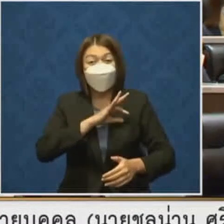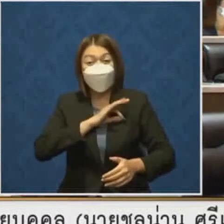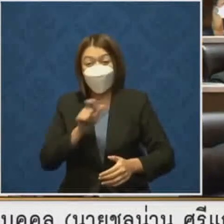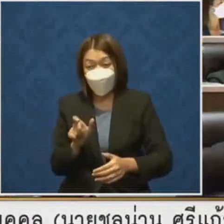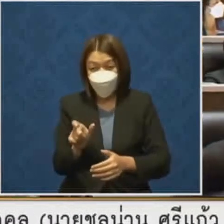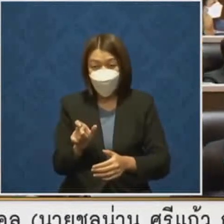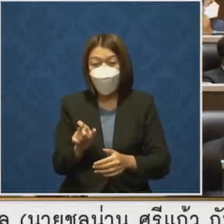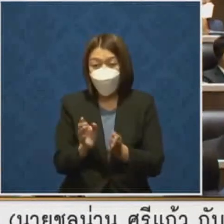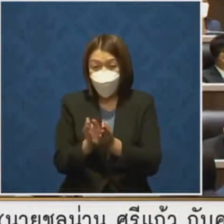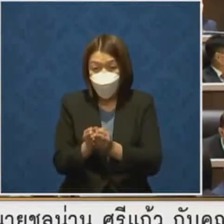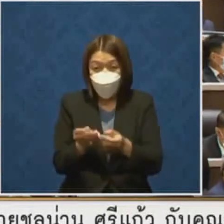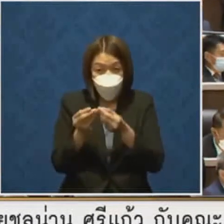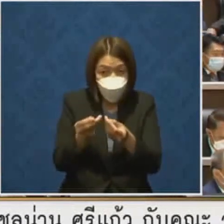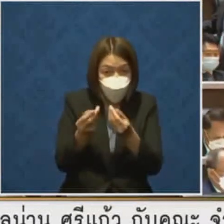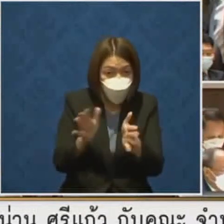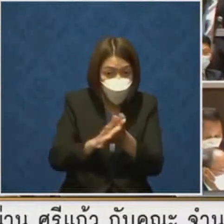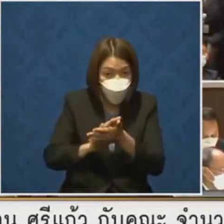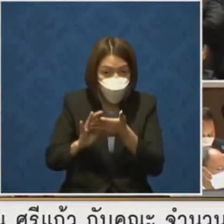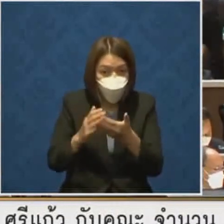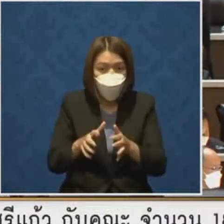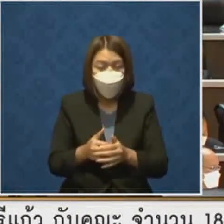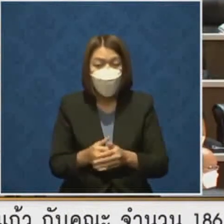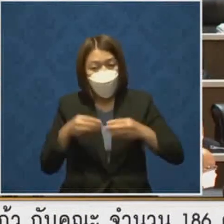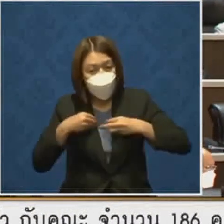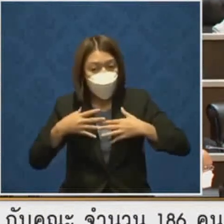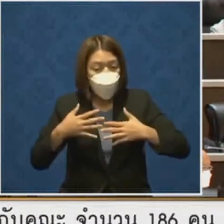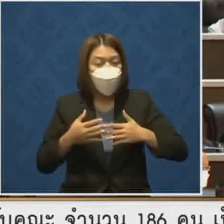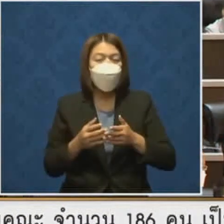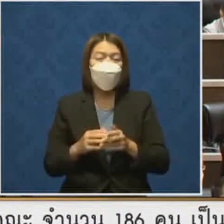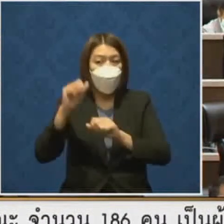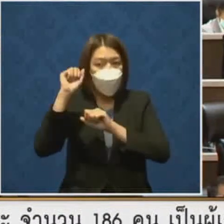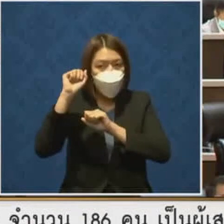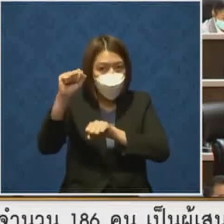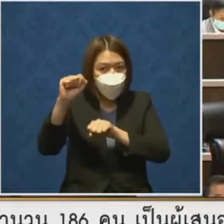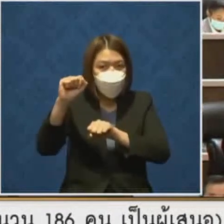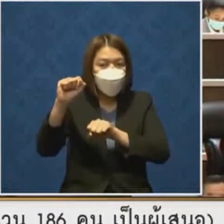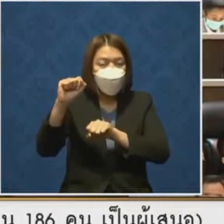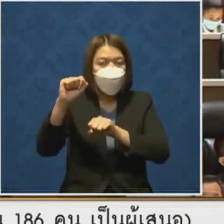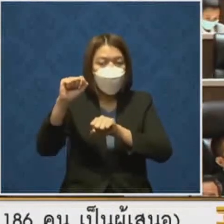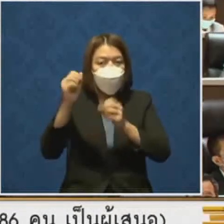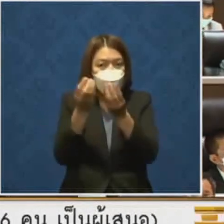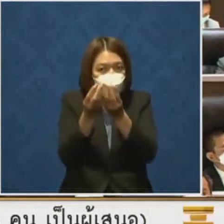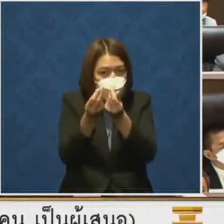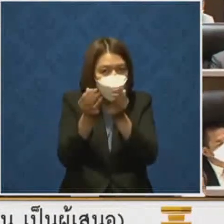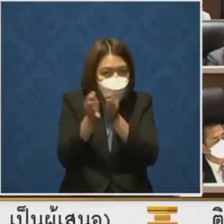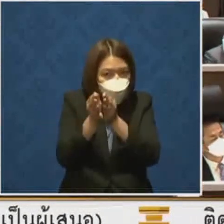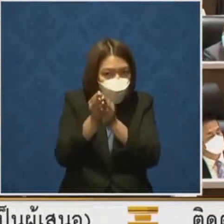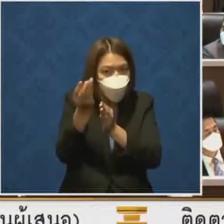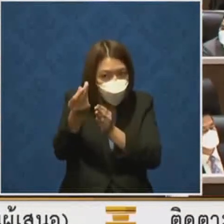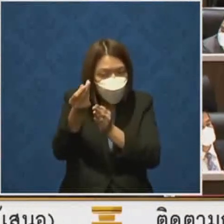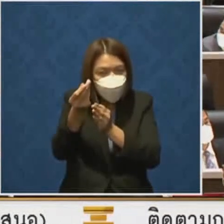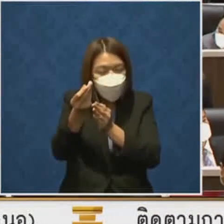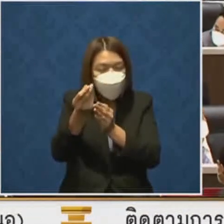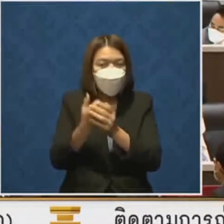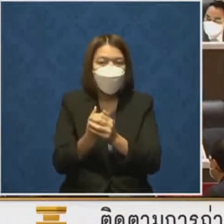าทำเงินทำทองอีกแล้วนะแล้วก็แต่ว่ากลุ่มพวกนี้จะโดนพี่สีไล่กระโดดงับใส่แน่นอนแหละเพราะพี่สีกระโดด